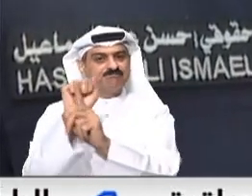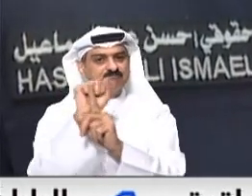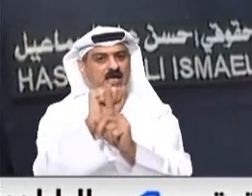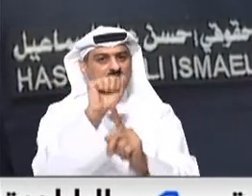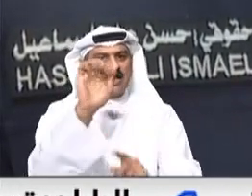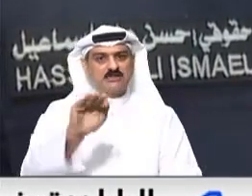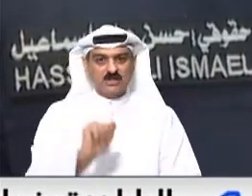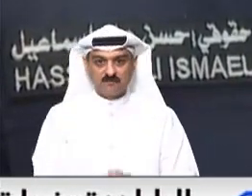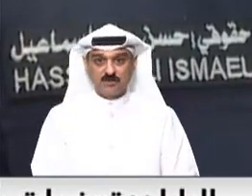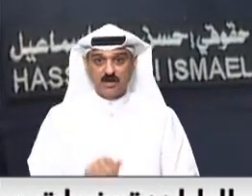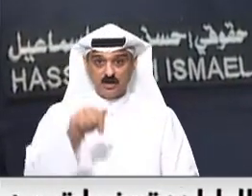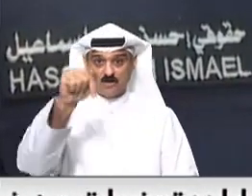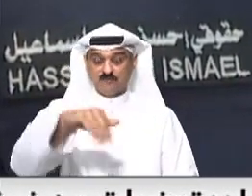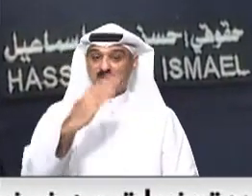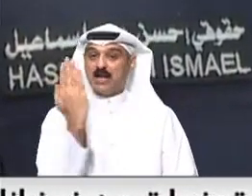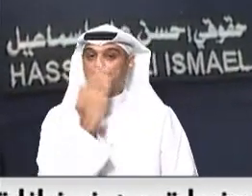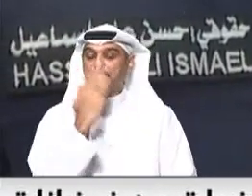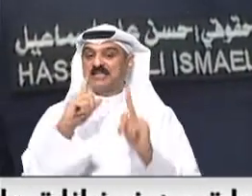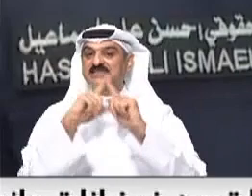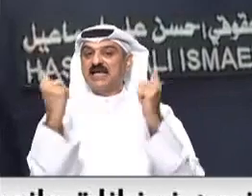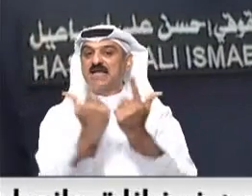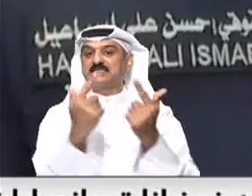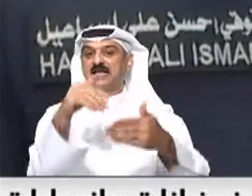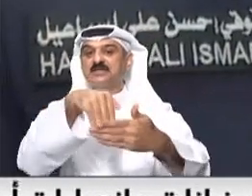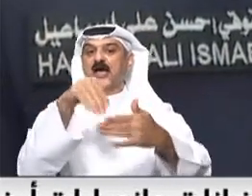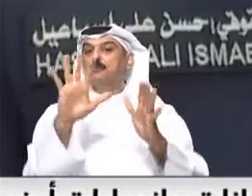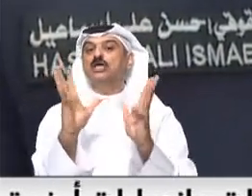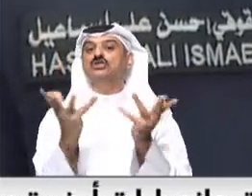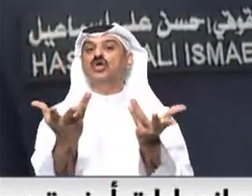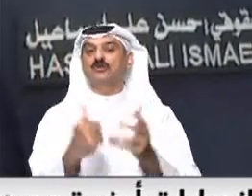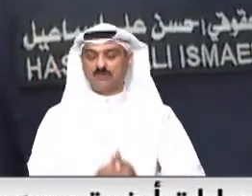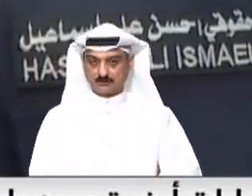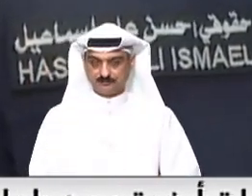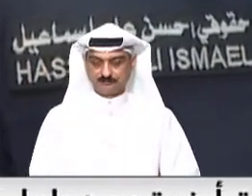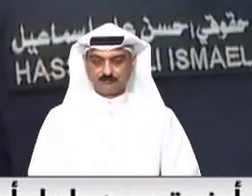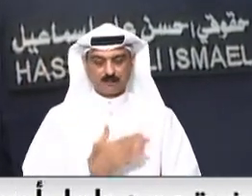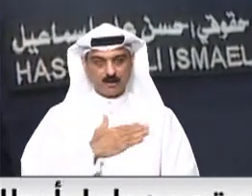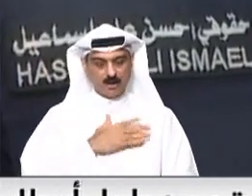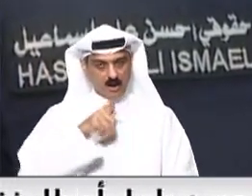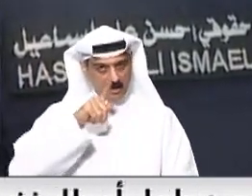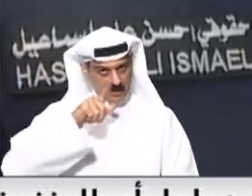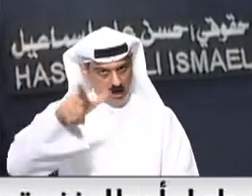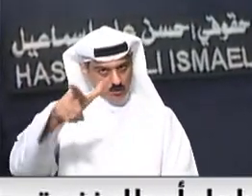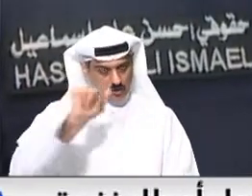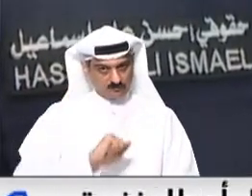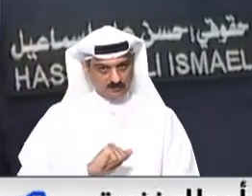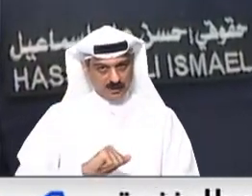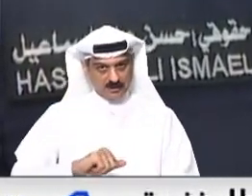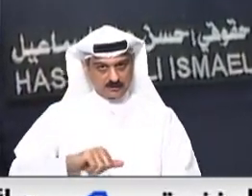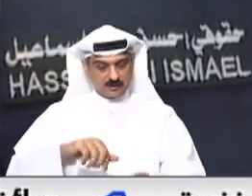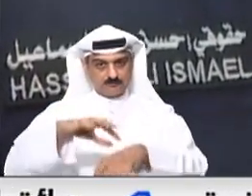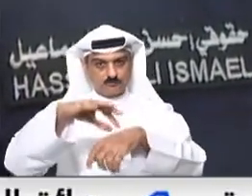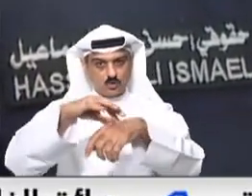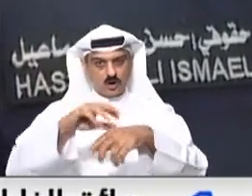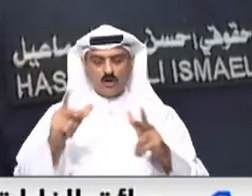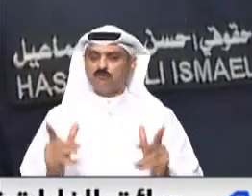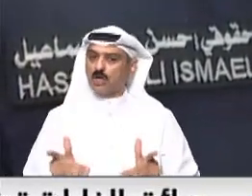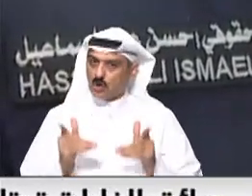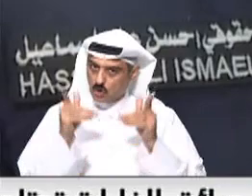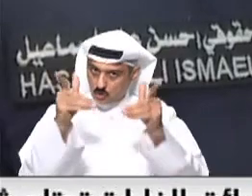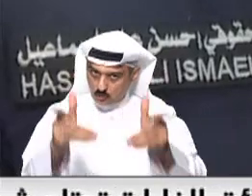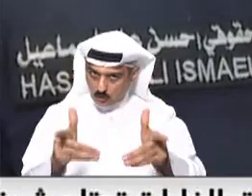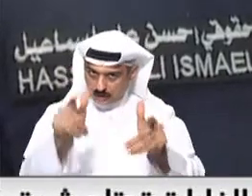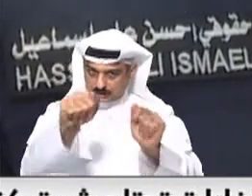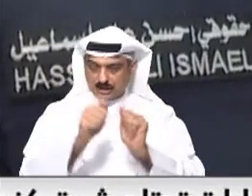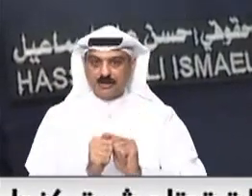في كل مدرسة أو كل لجنة انتخابية. طبعا أحب أقول أن حق الناخبين والناخبات وإخواننا المرشحين والمرشحات